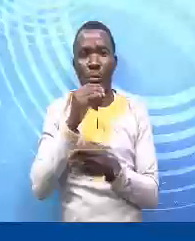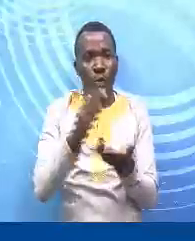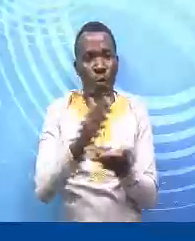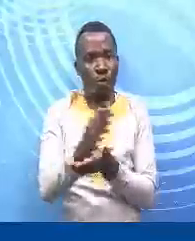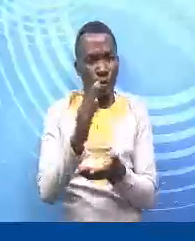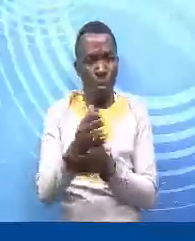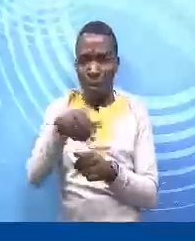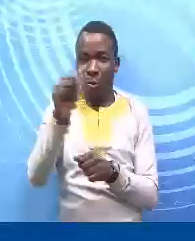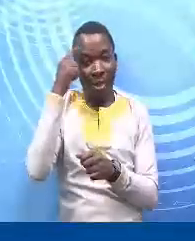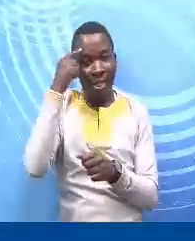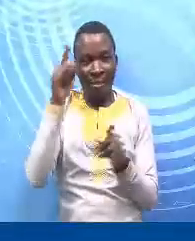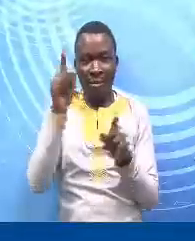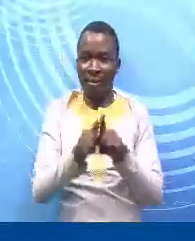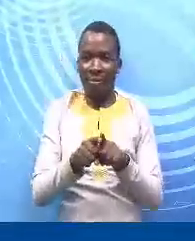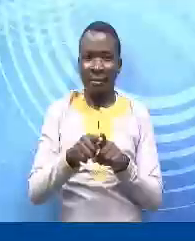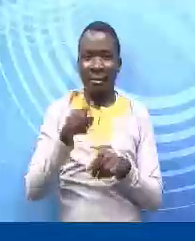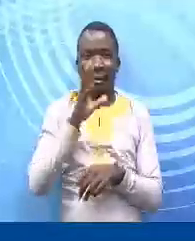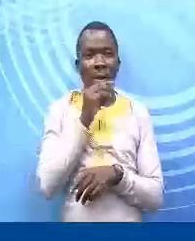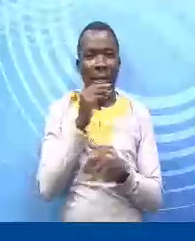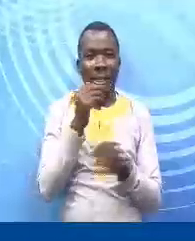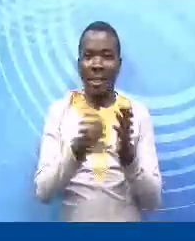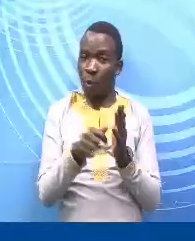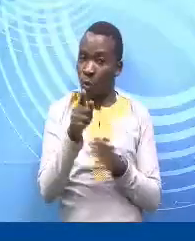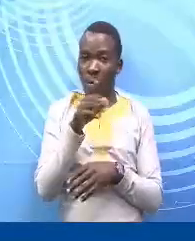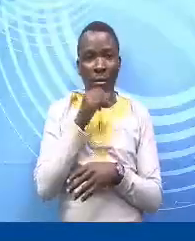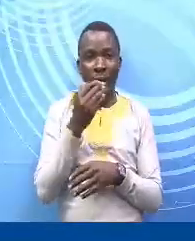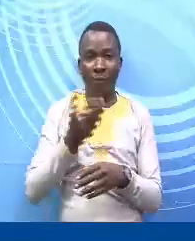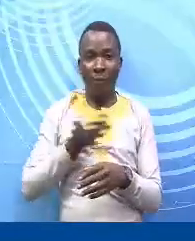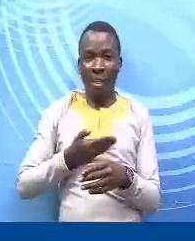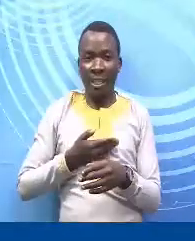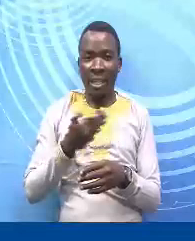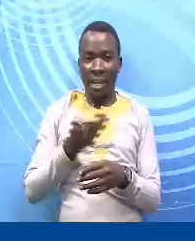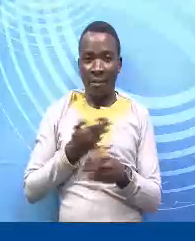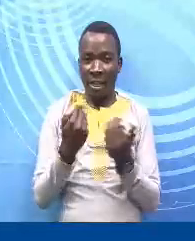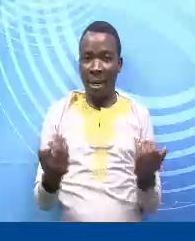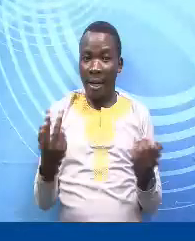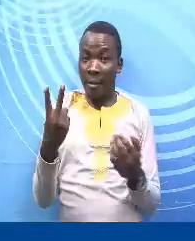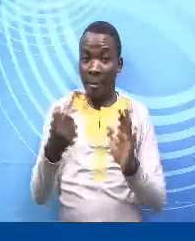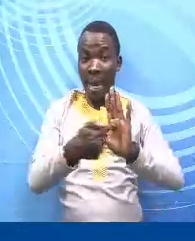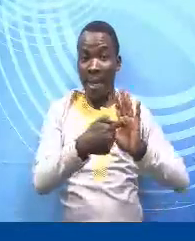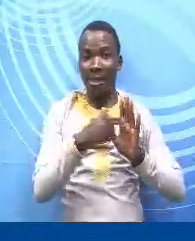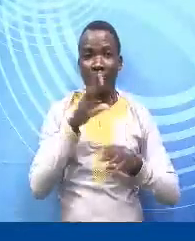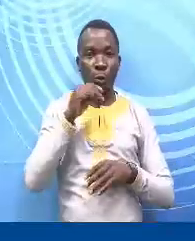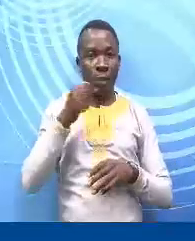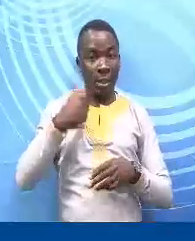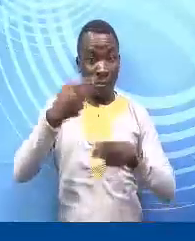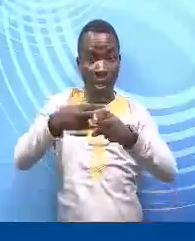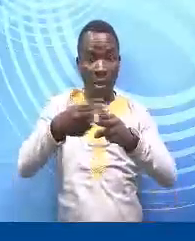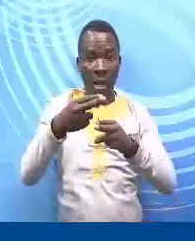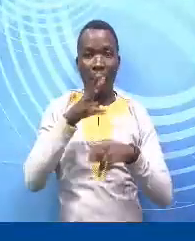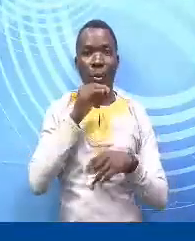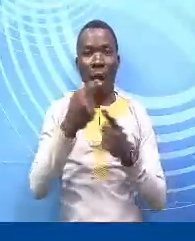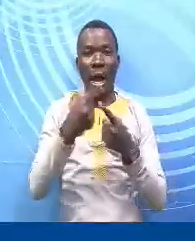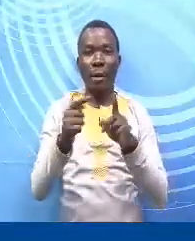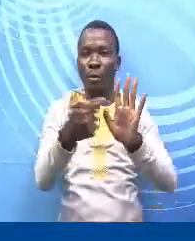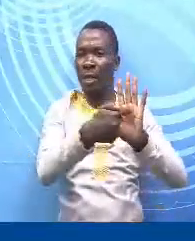bo babafata nk'abahungu. Iki kibazo mfite fite abana babiri bagaragaza ko ari abahungu mbari kuko njye mbita abahungu ariko mu